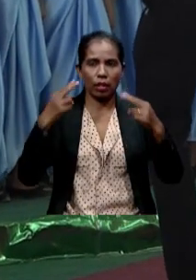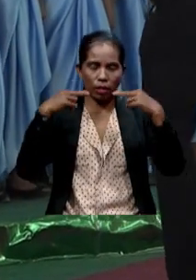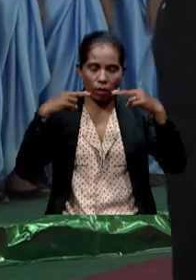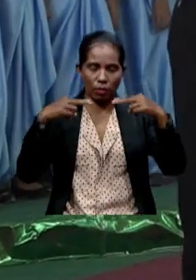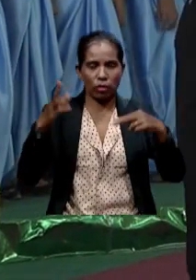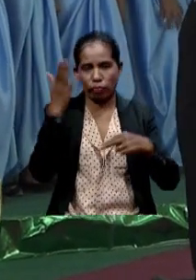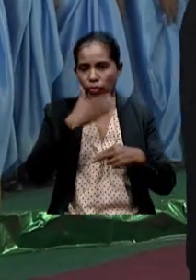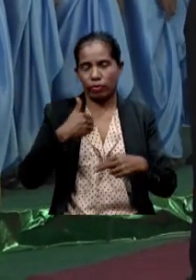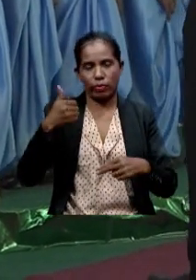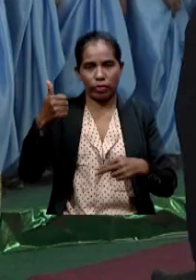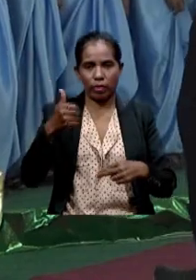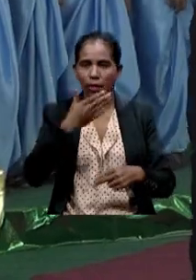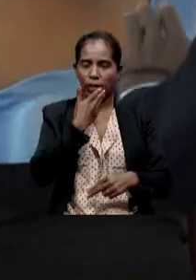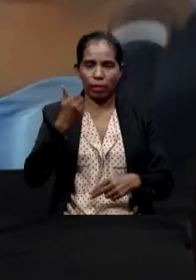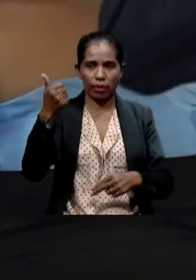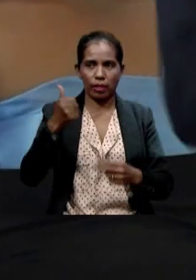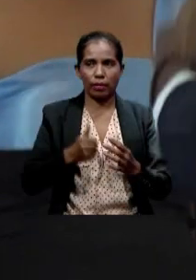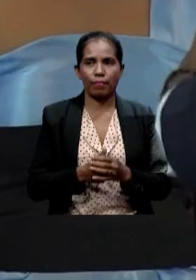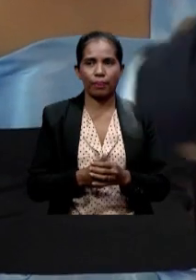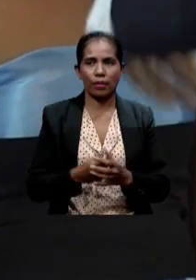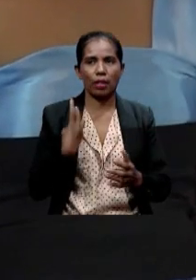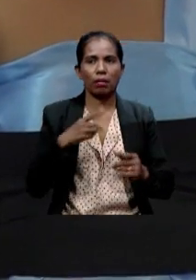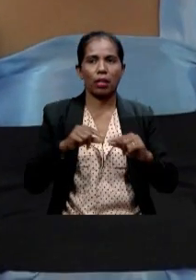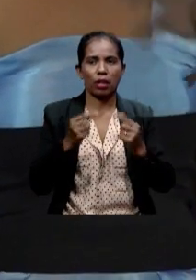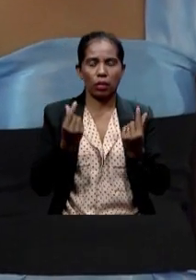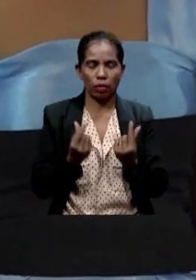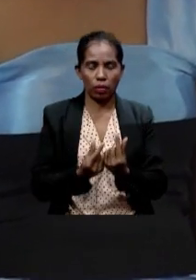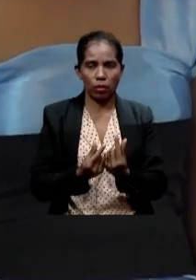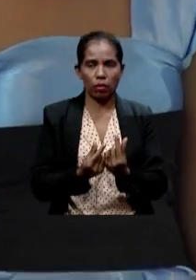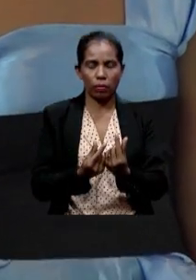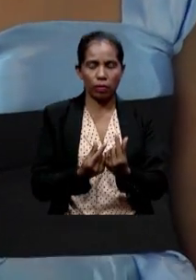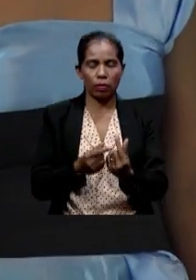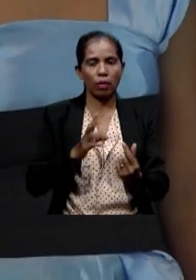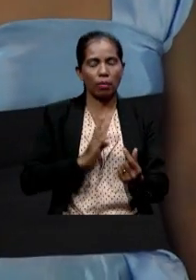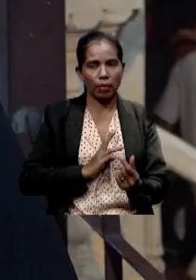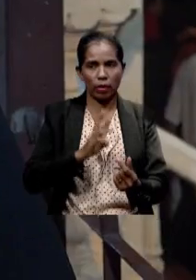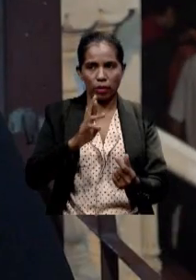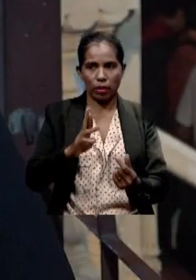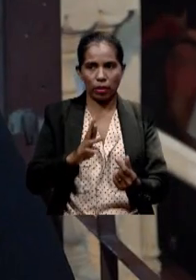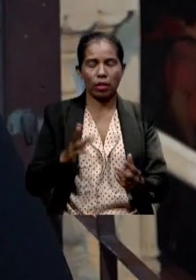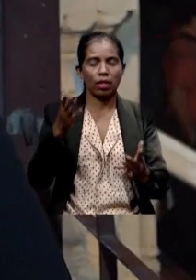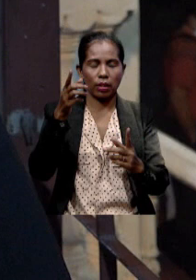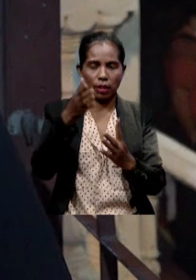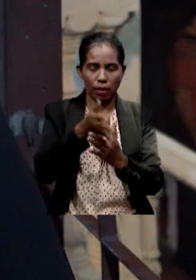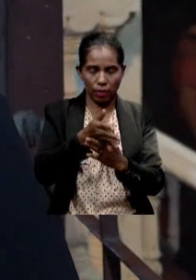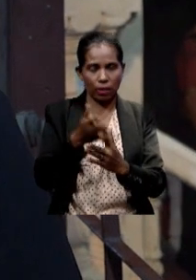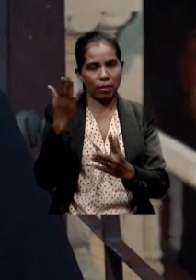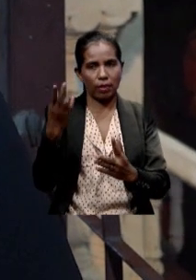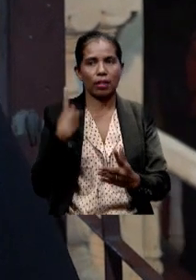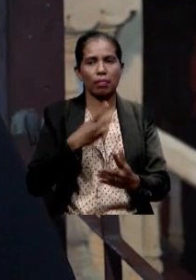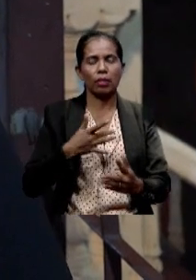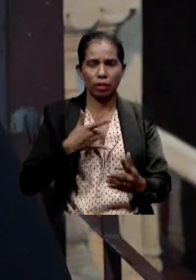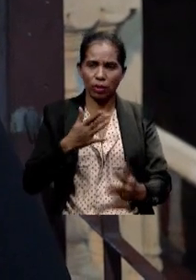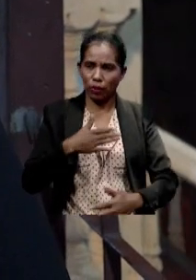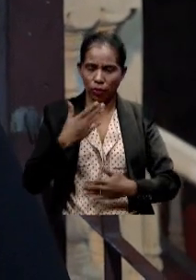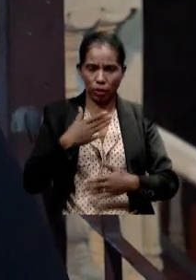Mebe ami grupu Santa Josefina Bakita Bekora nemos ohin tama hotu hena ba. Nebe ami cinti